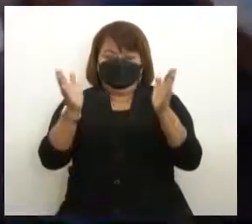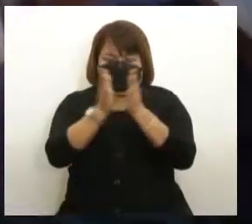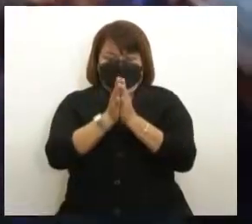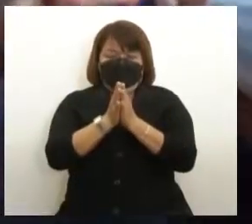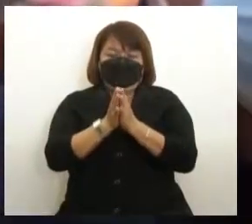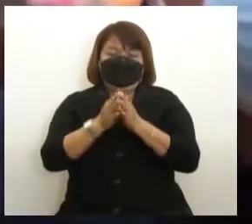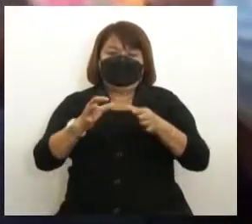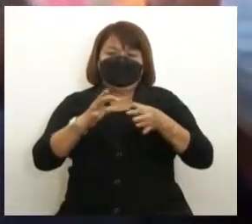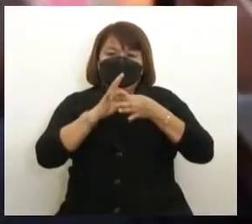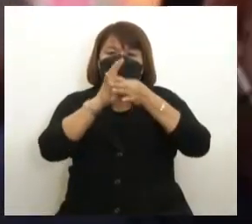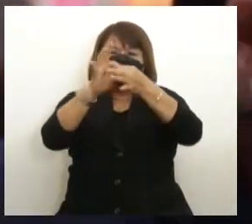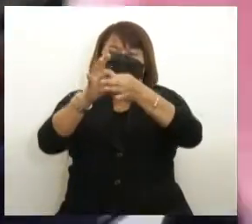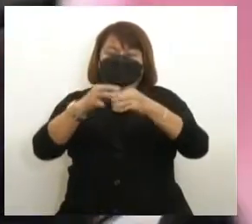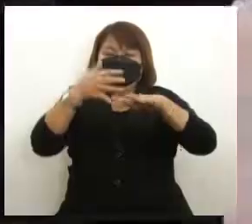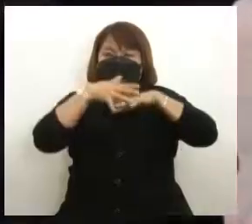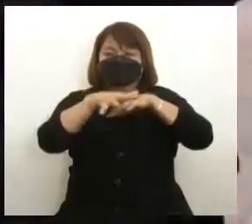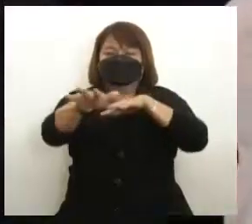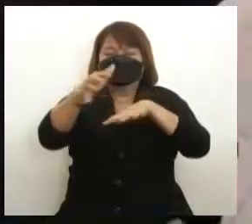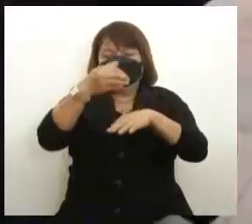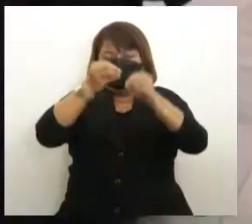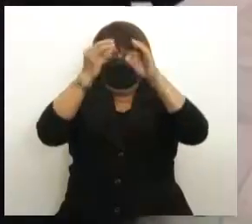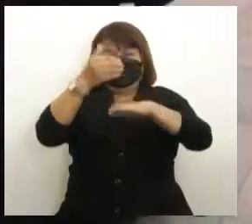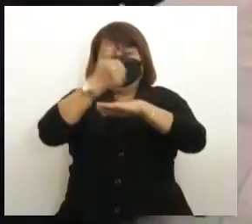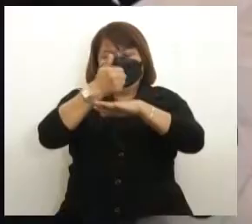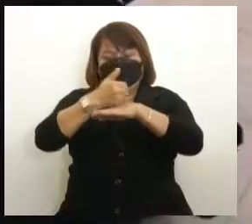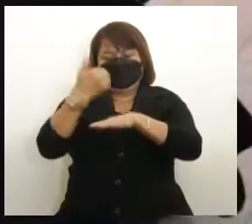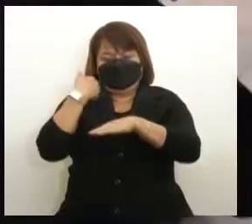างเครือข่ายครูแกนนำให้เป็นกระบวนการที่มีคุณ